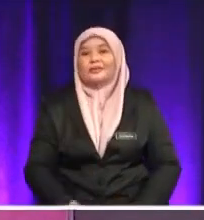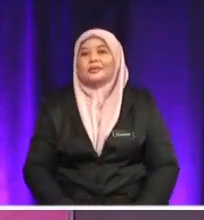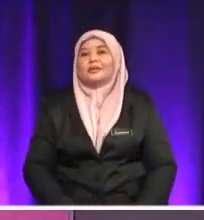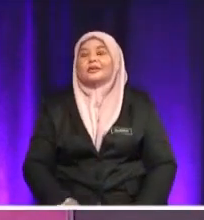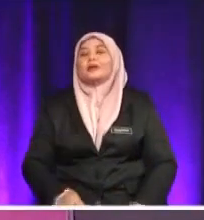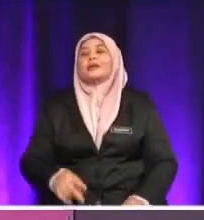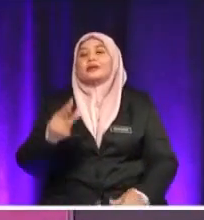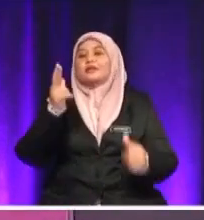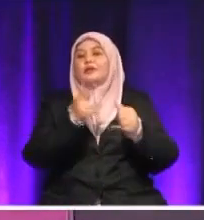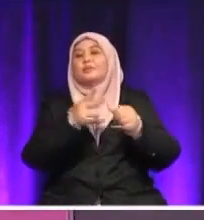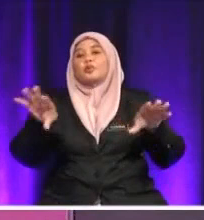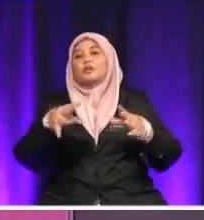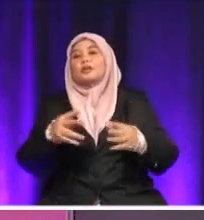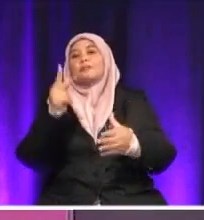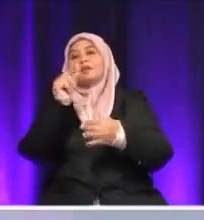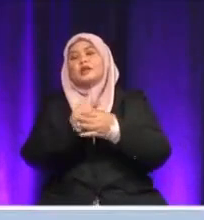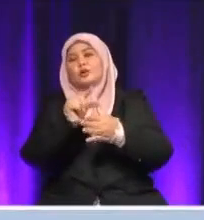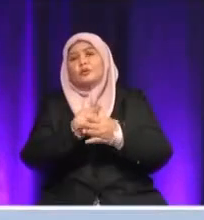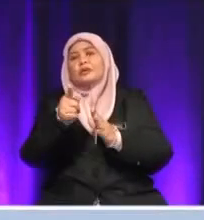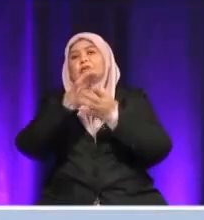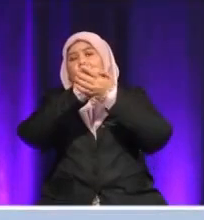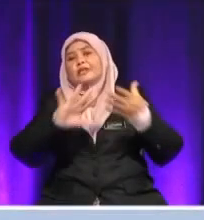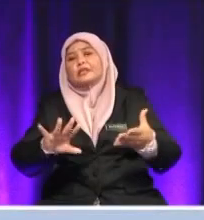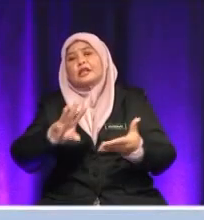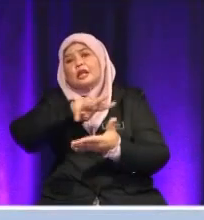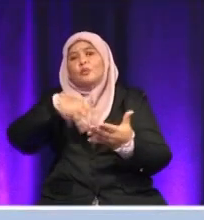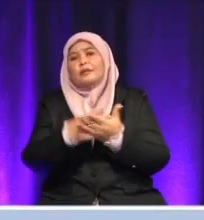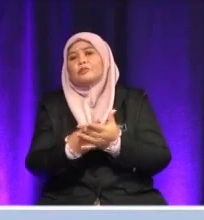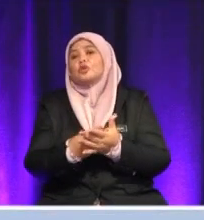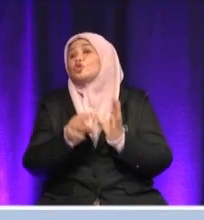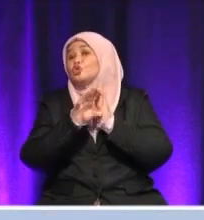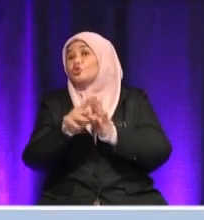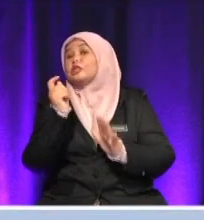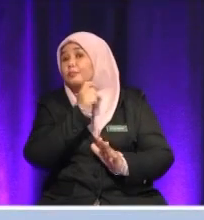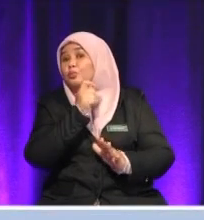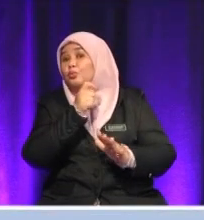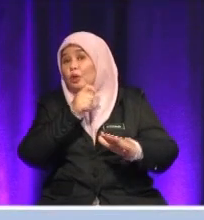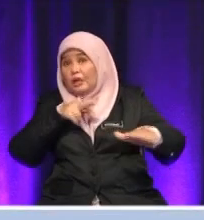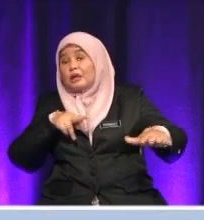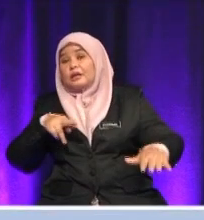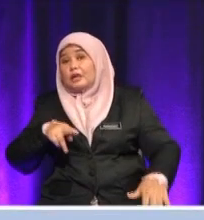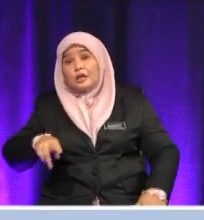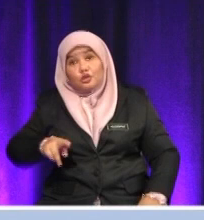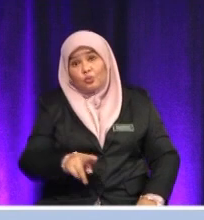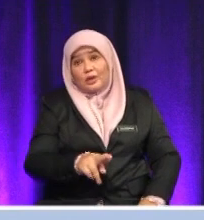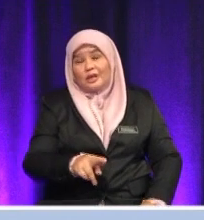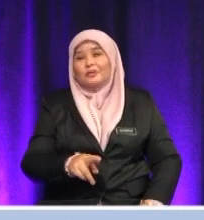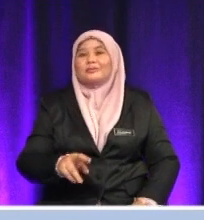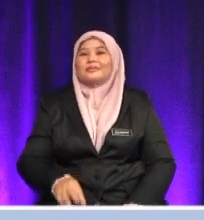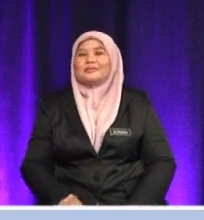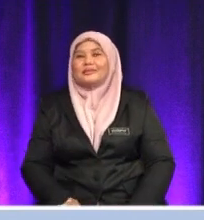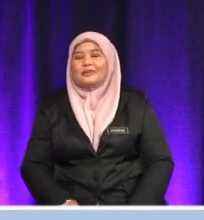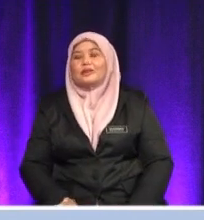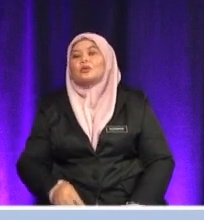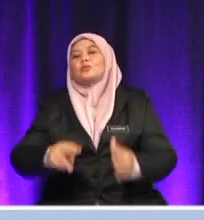ialah perbuatan mengganggu ketenteraman awam, contoh menipu, rasuah atau berjudi. Dan hukuman